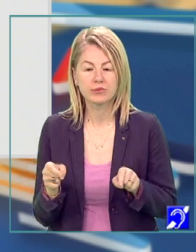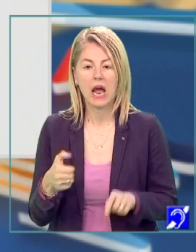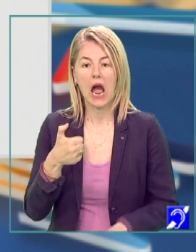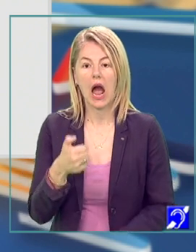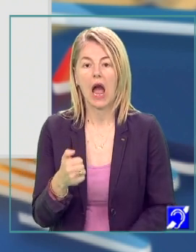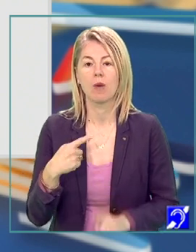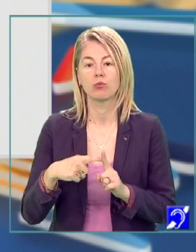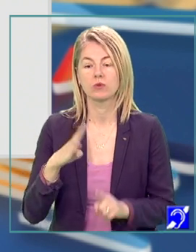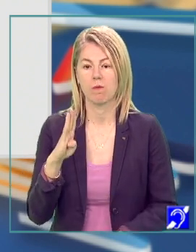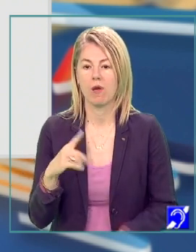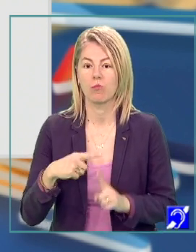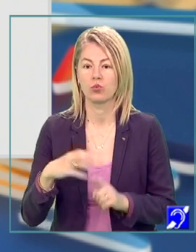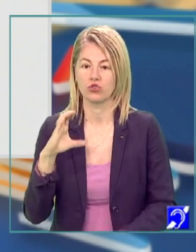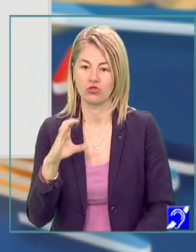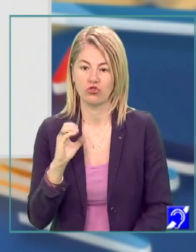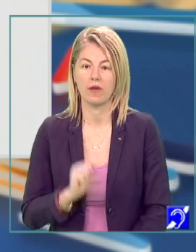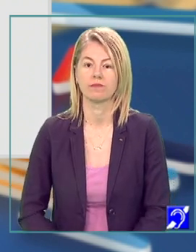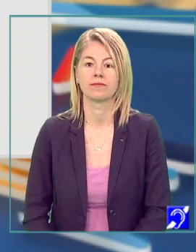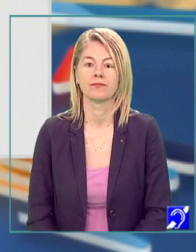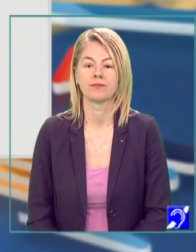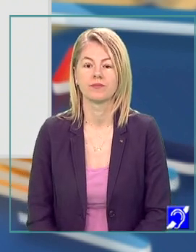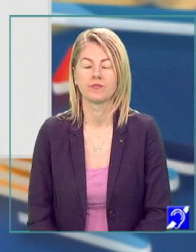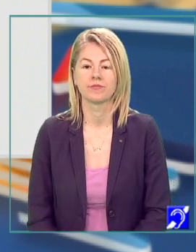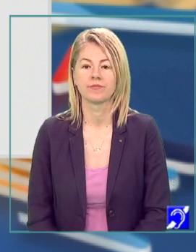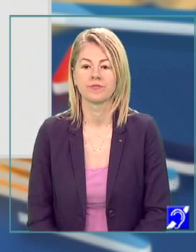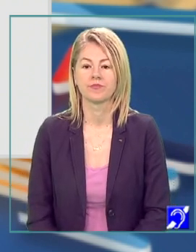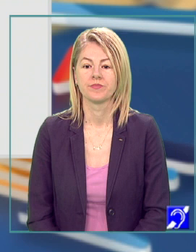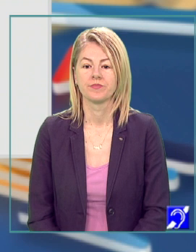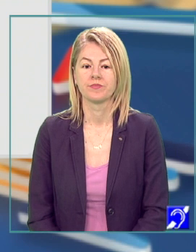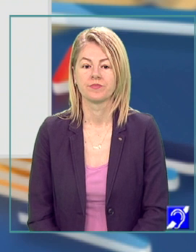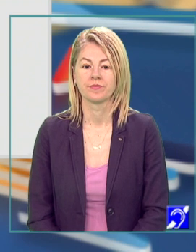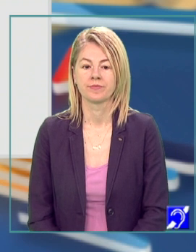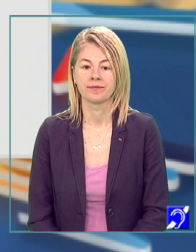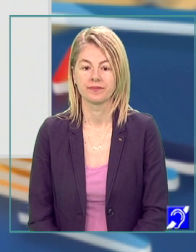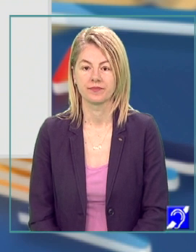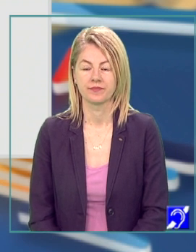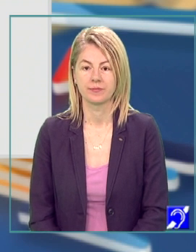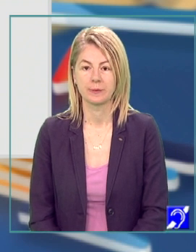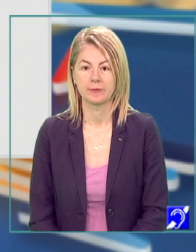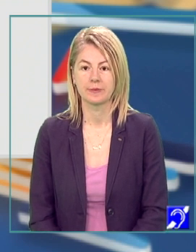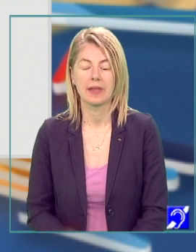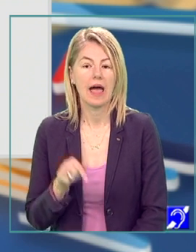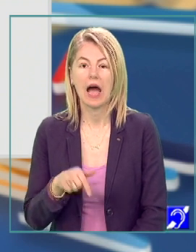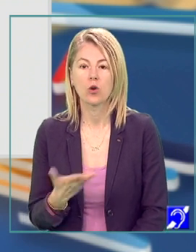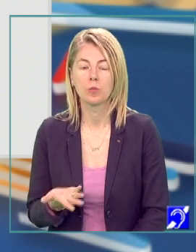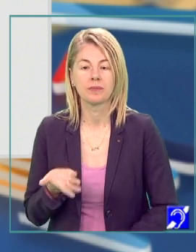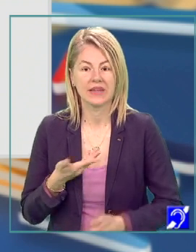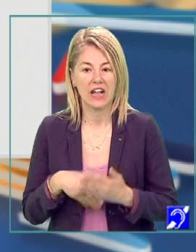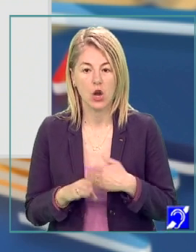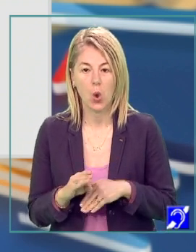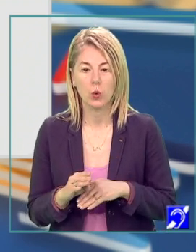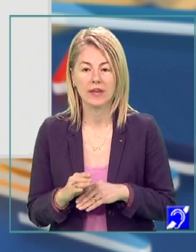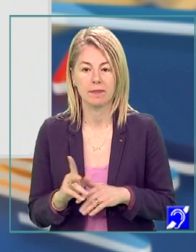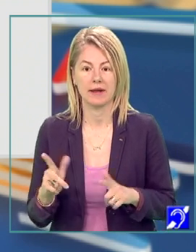comun pe 11 și scriem că egal cu 11 pe lângă A plus B plus C. Acum, înlocuim în